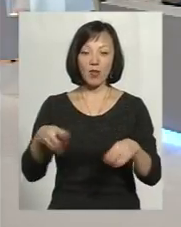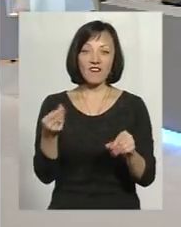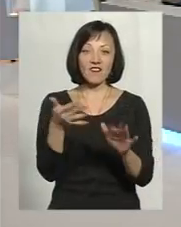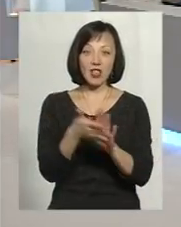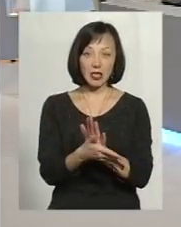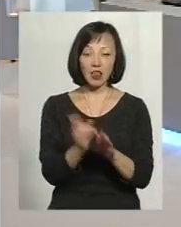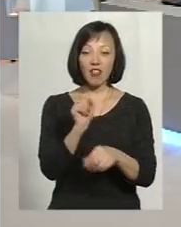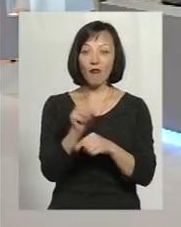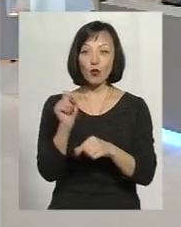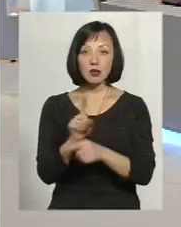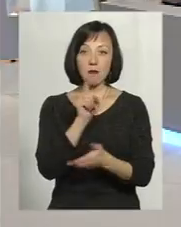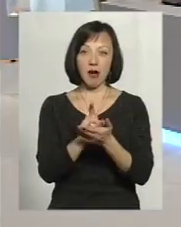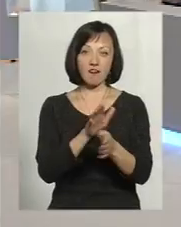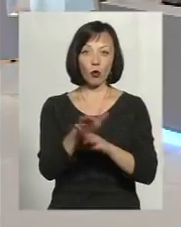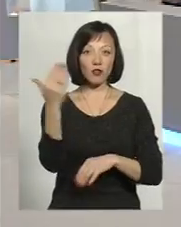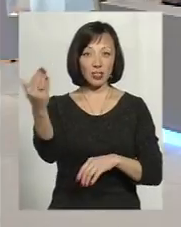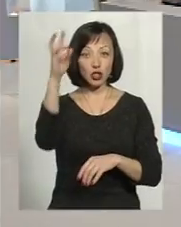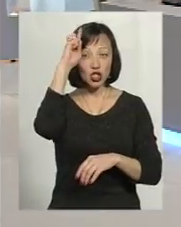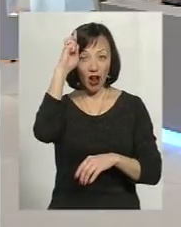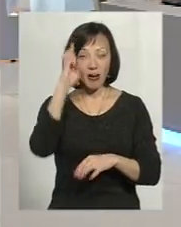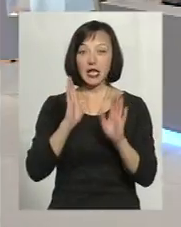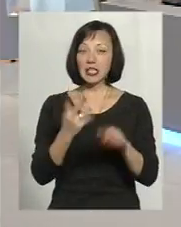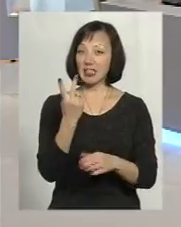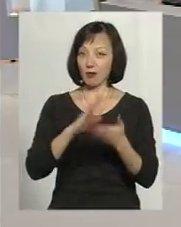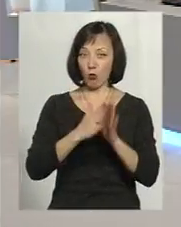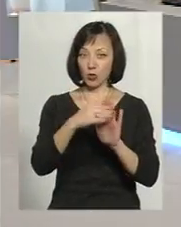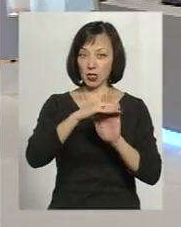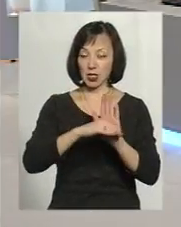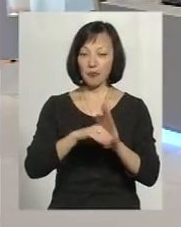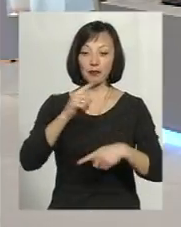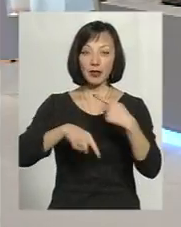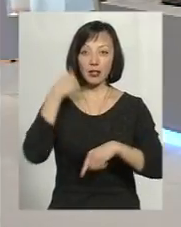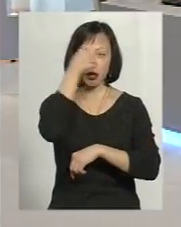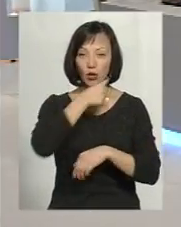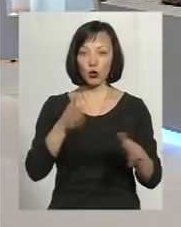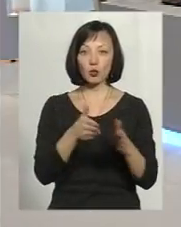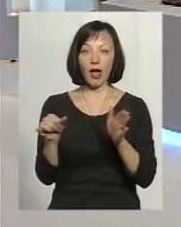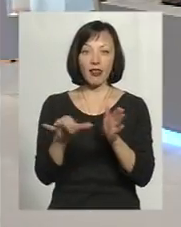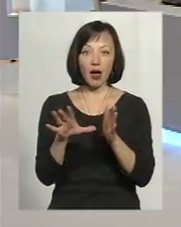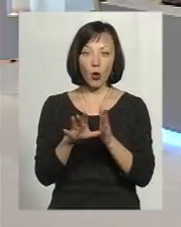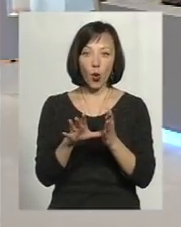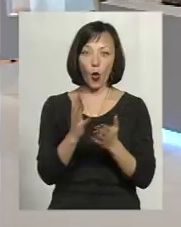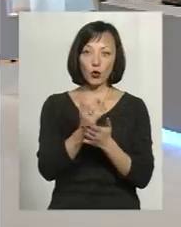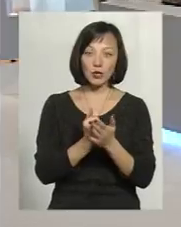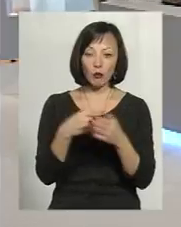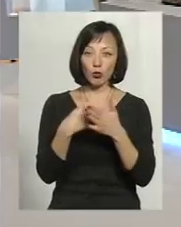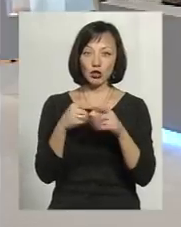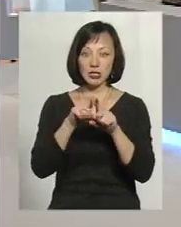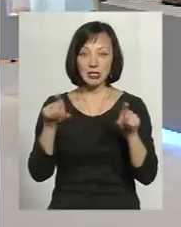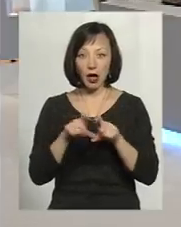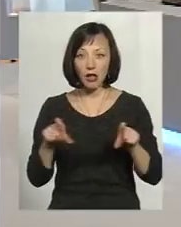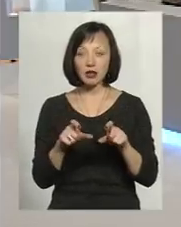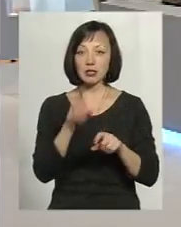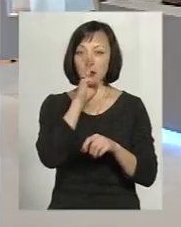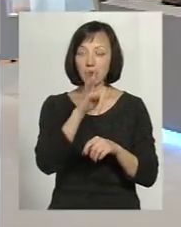витратили на функції, які мала би виконувати держава. Це тільки 2 позиції. На наступний рік нам готують енергоносії по бюджетних закладах, нам готують